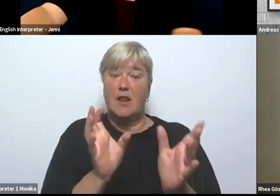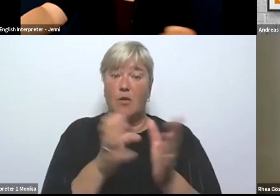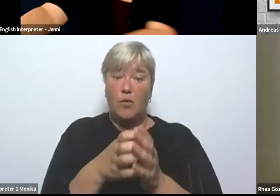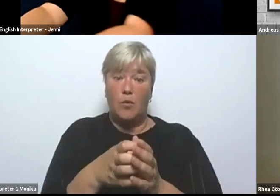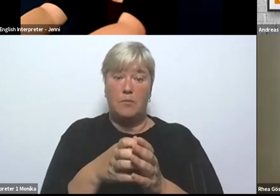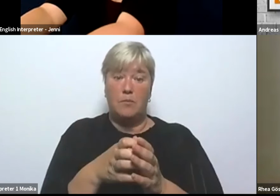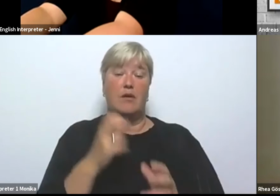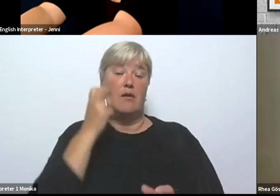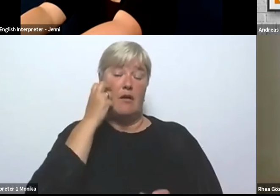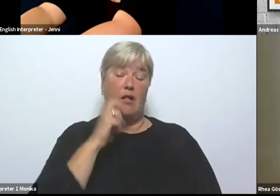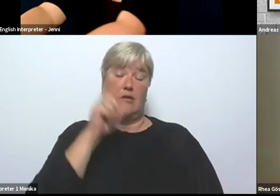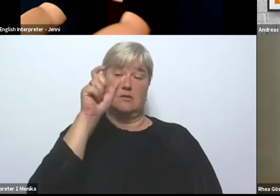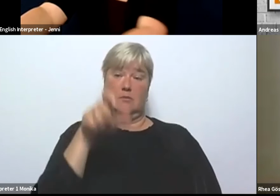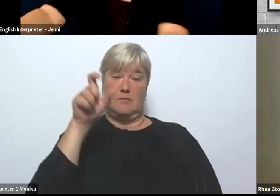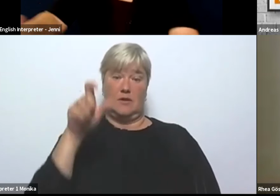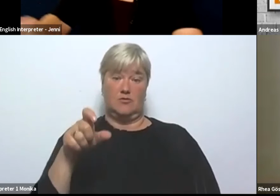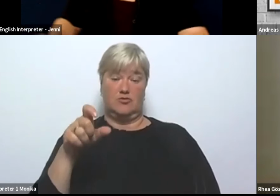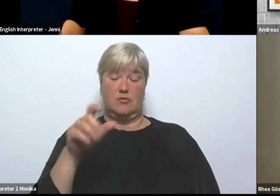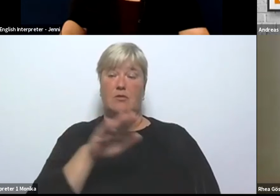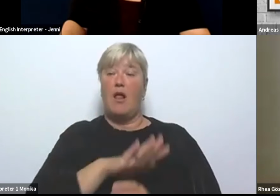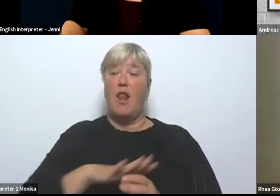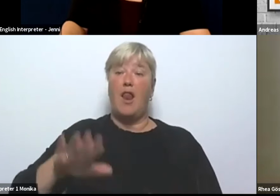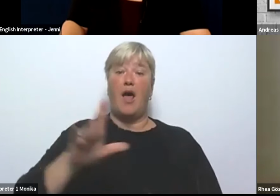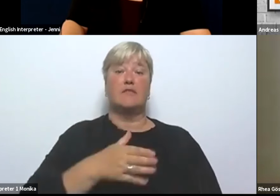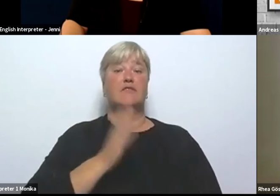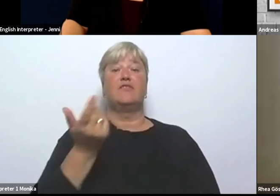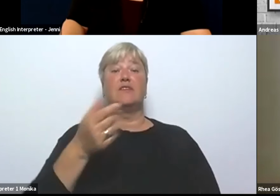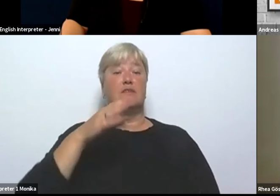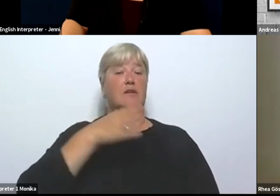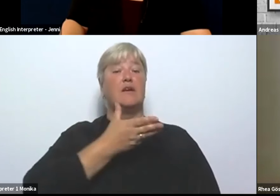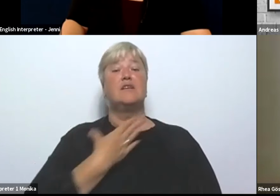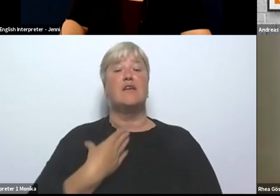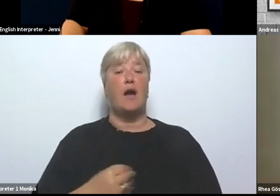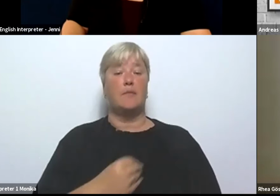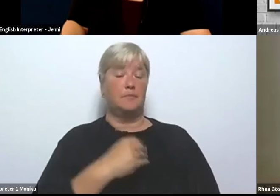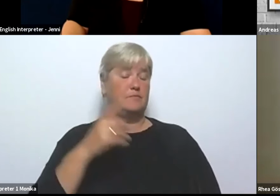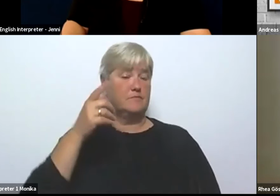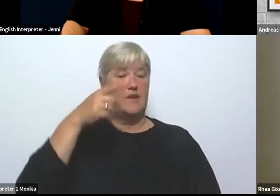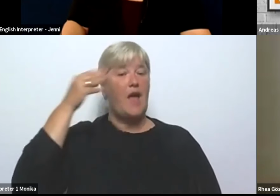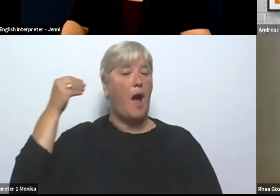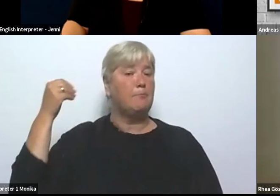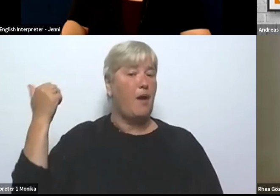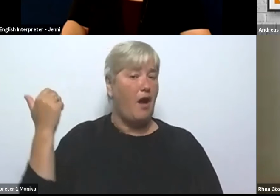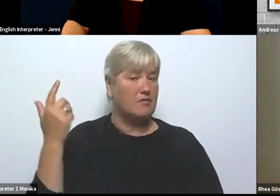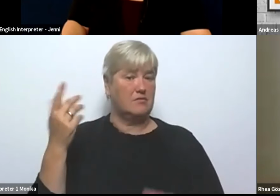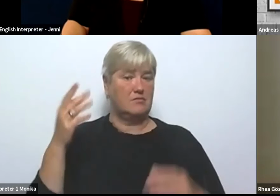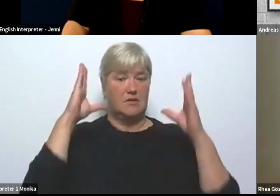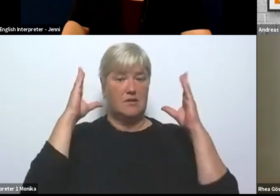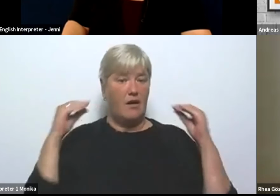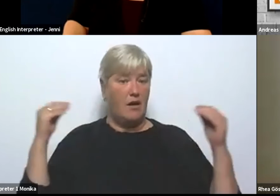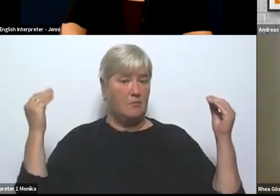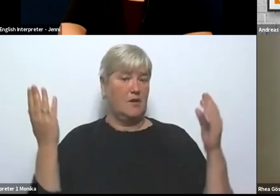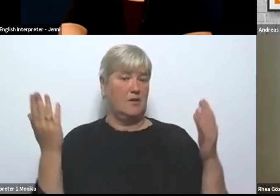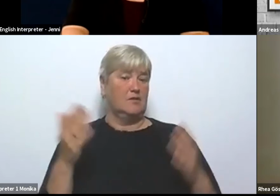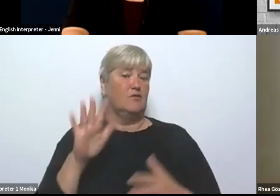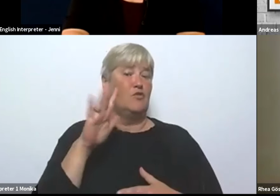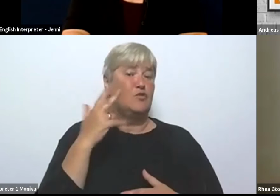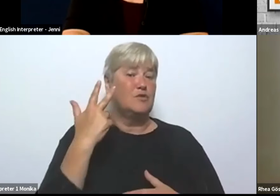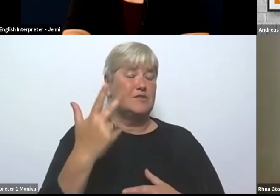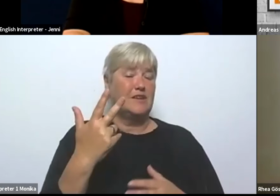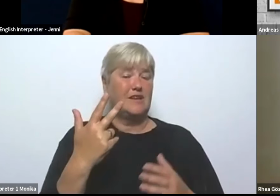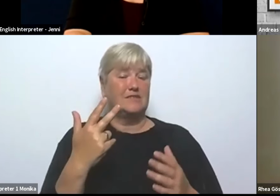sich Länder an wie Japan, ja, zum Beispiel, wo mehr als 30% der Bevölkerung 65